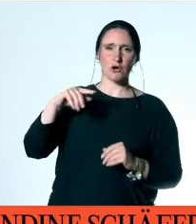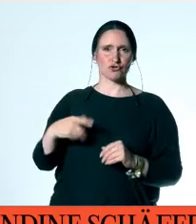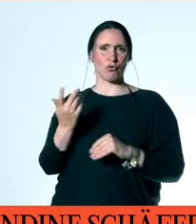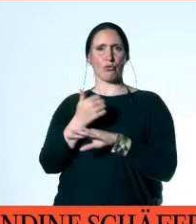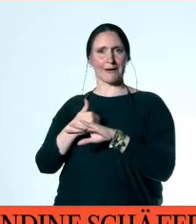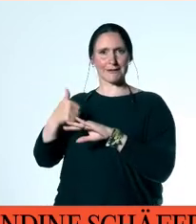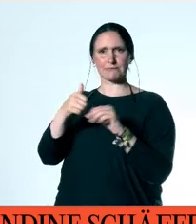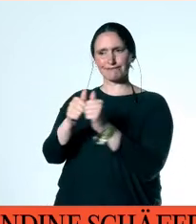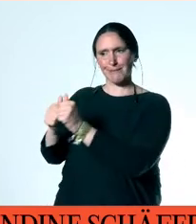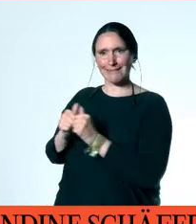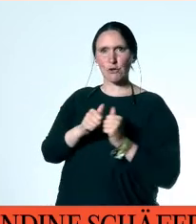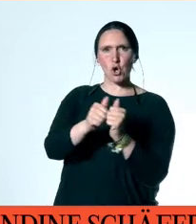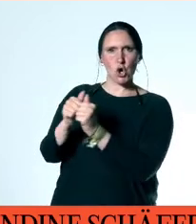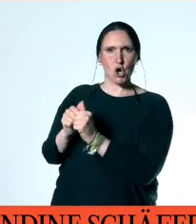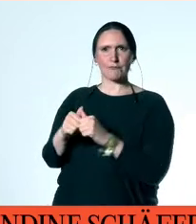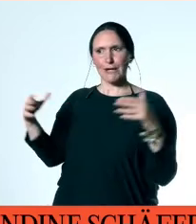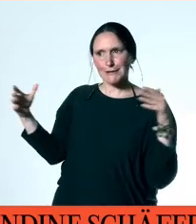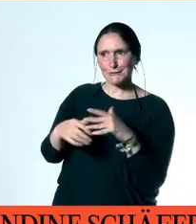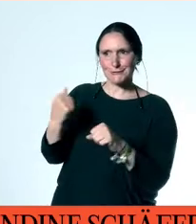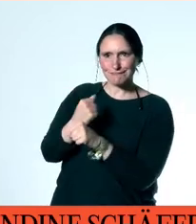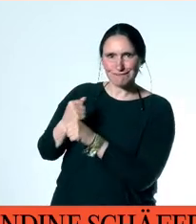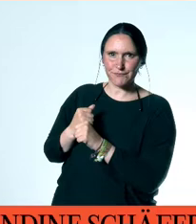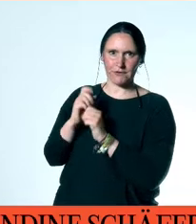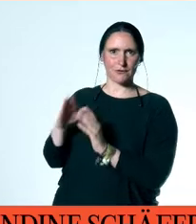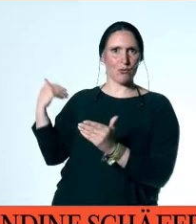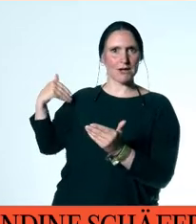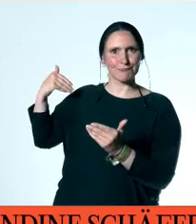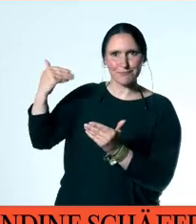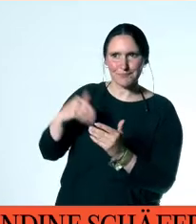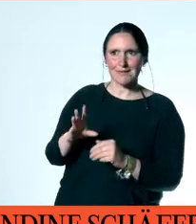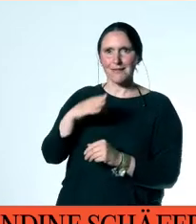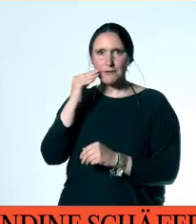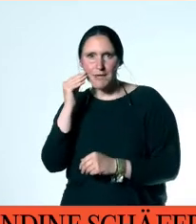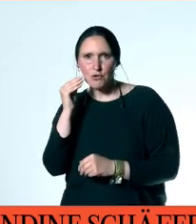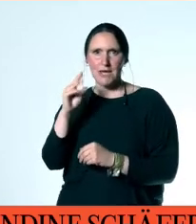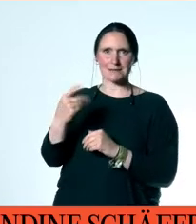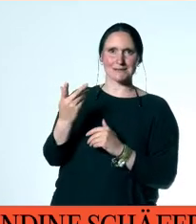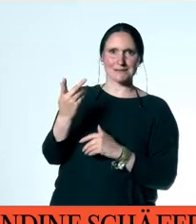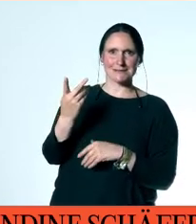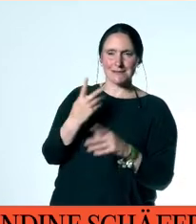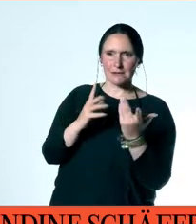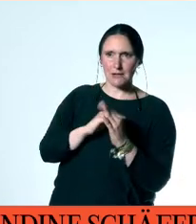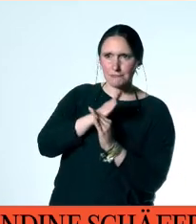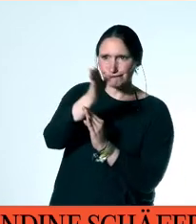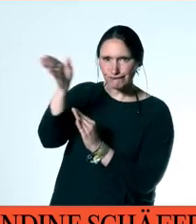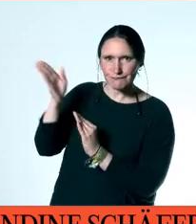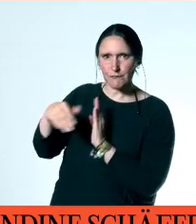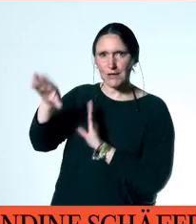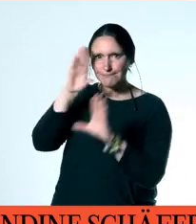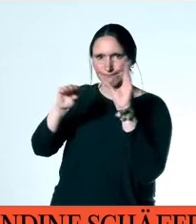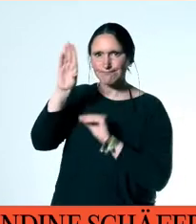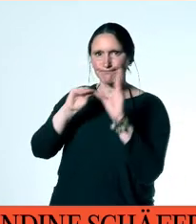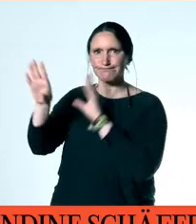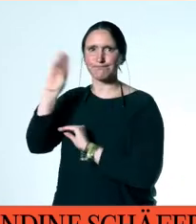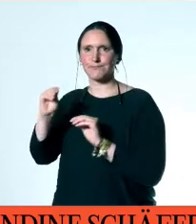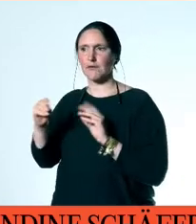war das vielleicht sogar noch anders. Es ist jetzt ein weiter Weg oder ein langer Weg, den wir gegangen sind seit 2013. Es gab auch sehr viel Fluktuation.